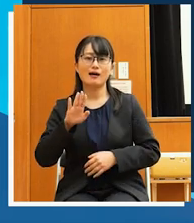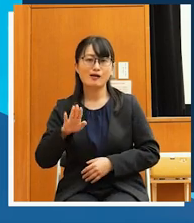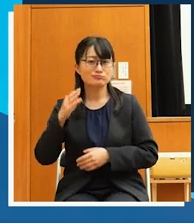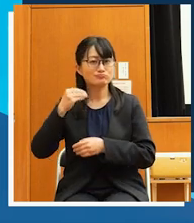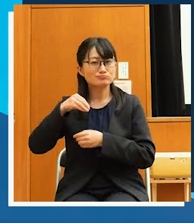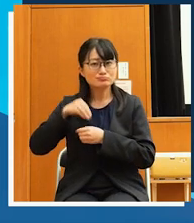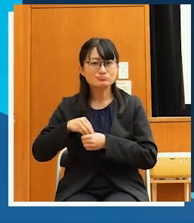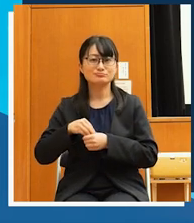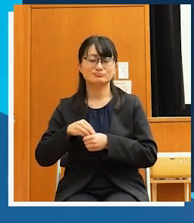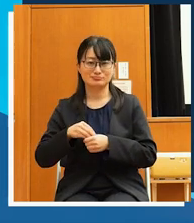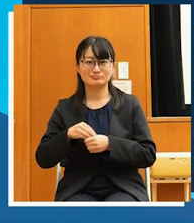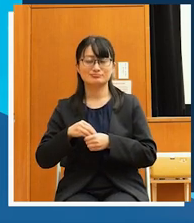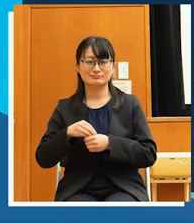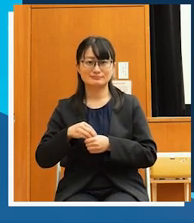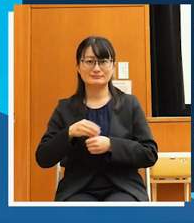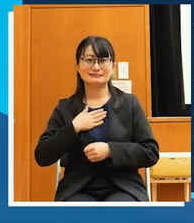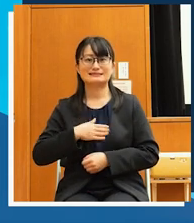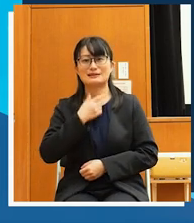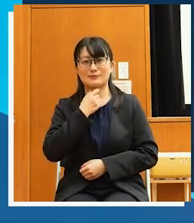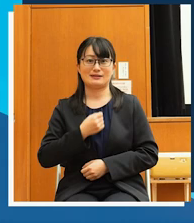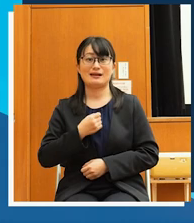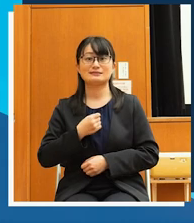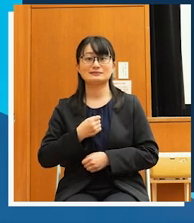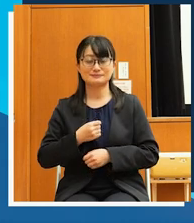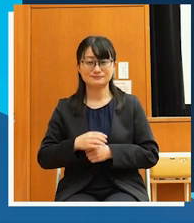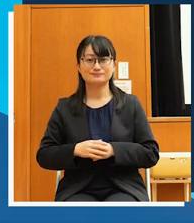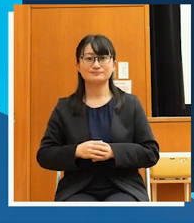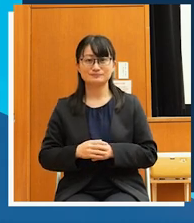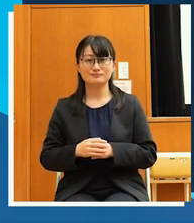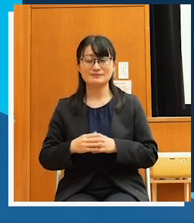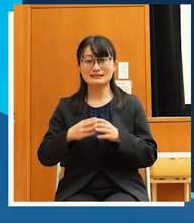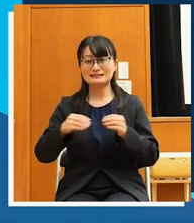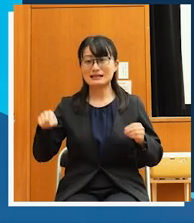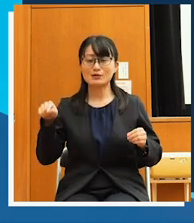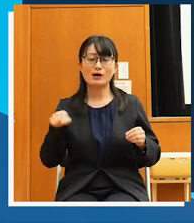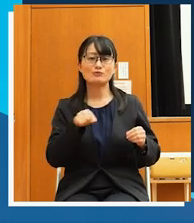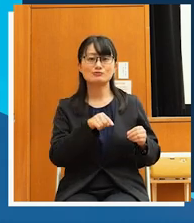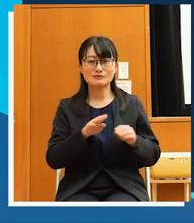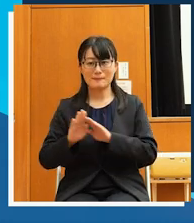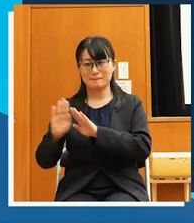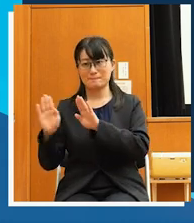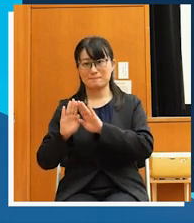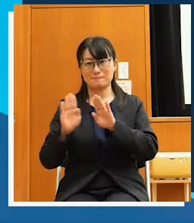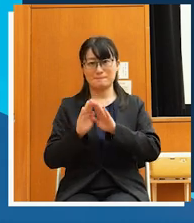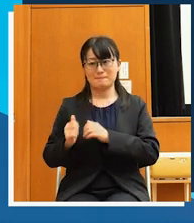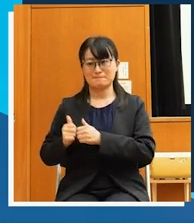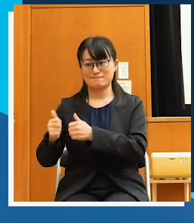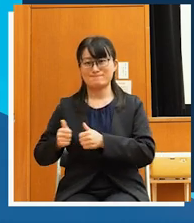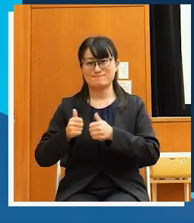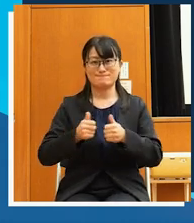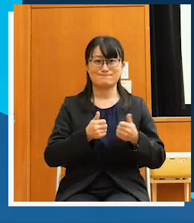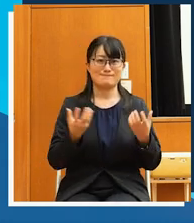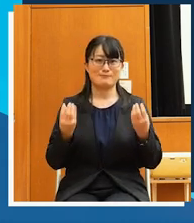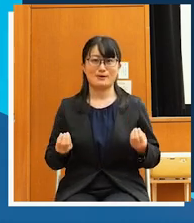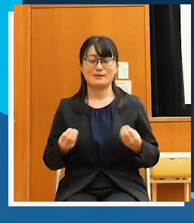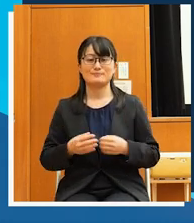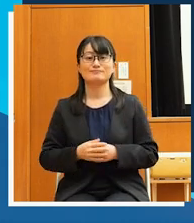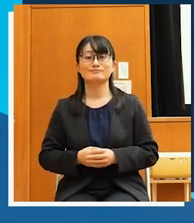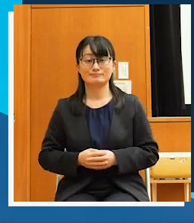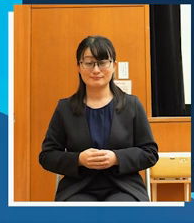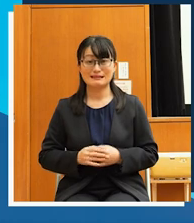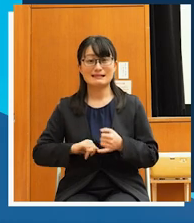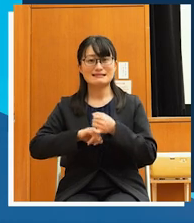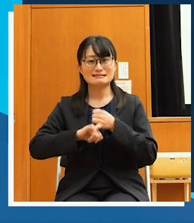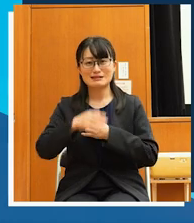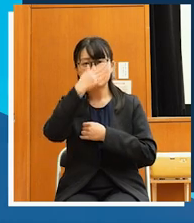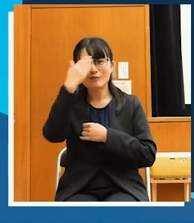の主催でえこの数年にわって全国各地で行われてきたものになりますそして是非若い方に考えていただきたいと